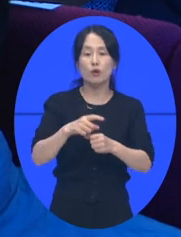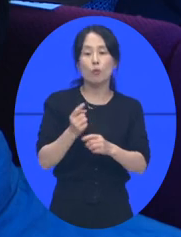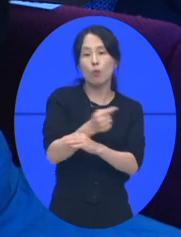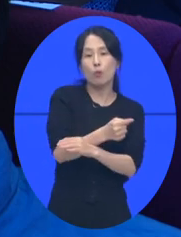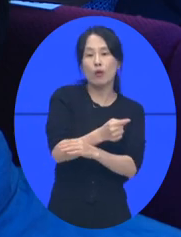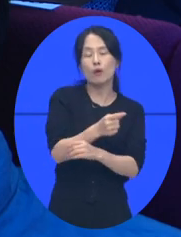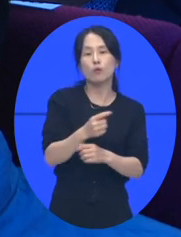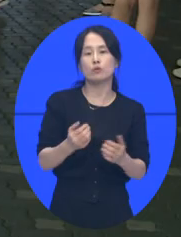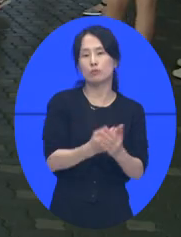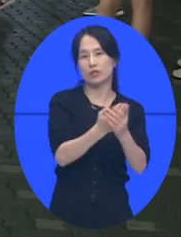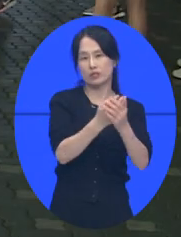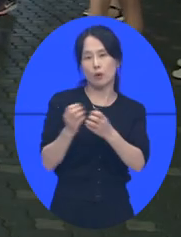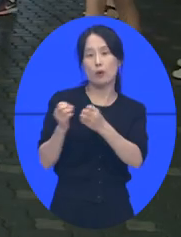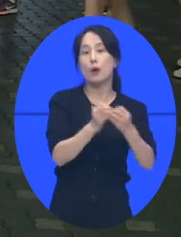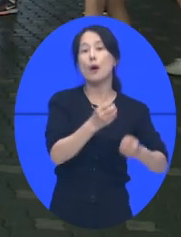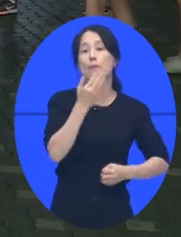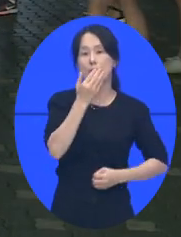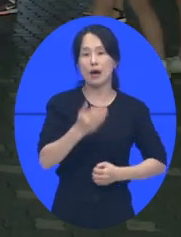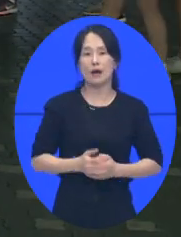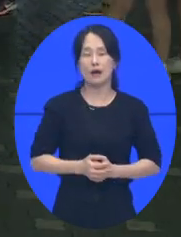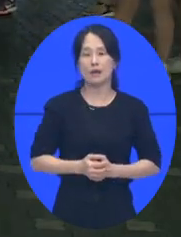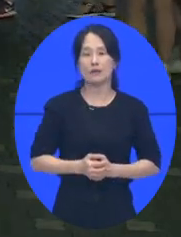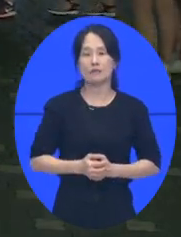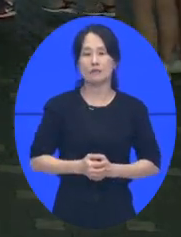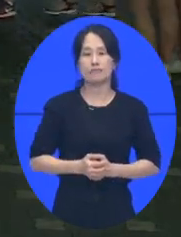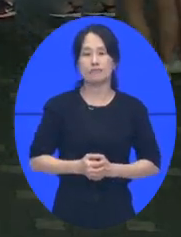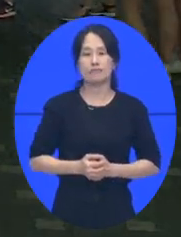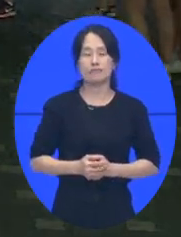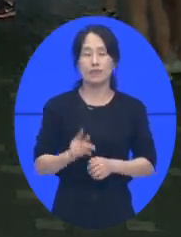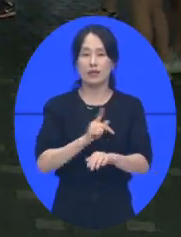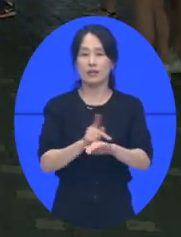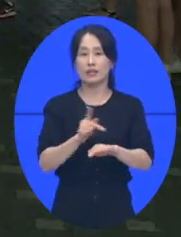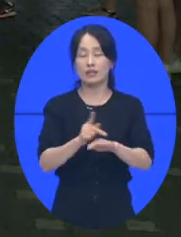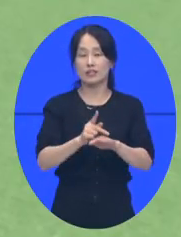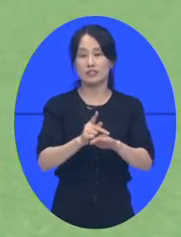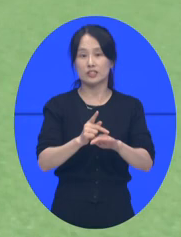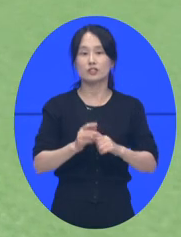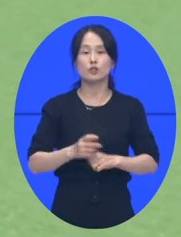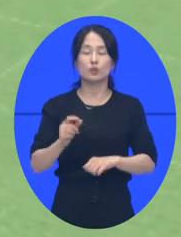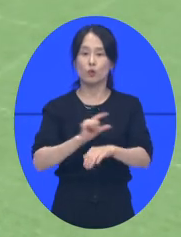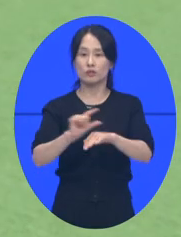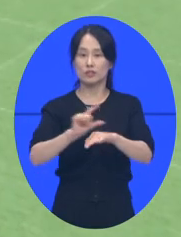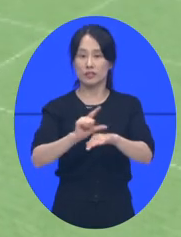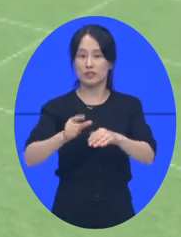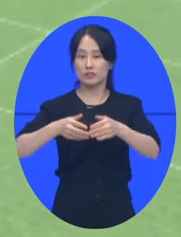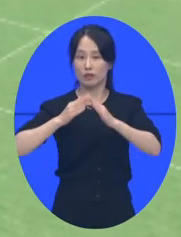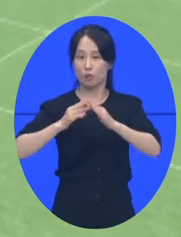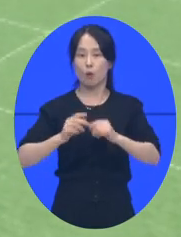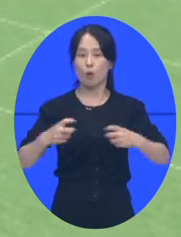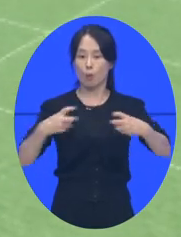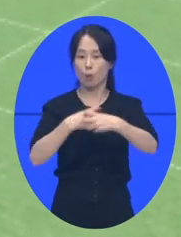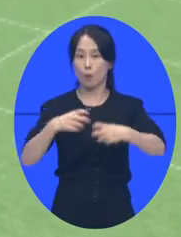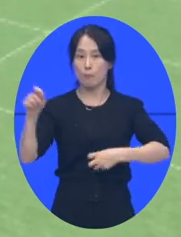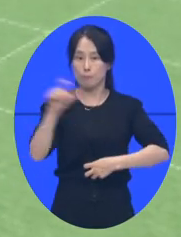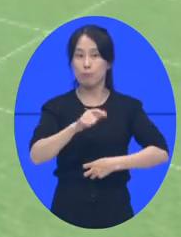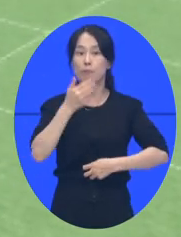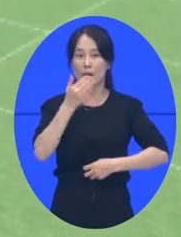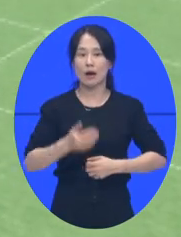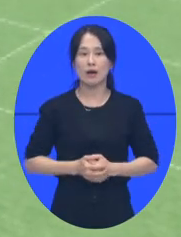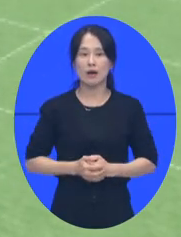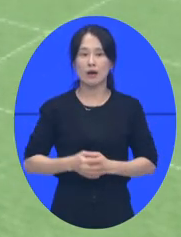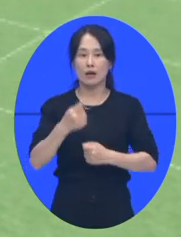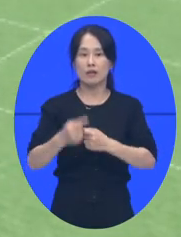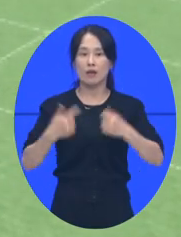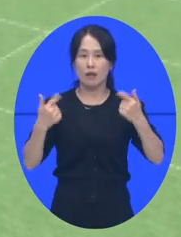거라는 설명입니다. 경기도의 청 사진을 보면 KTX 북부 연장과 GTX 노선 신설로 교통망이 빨라지고